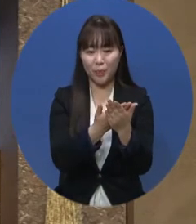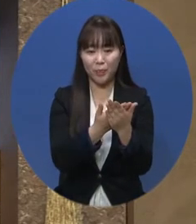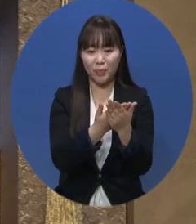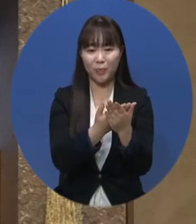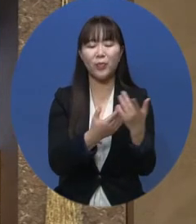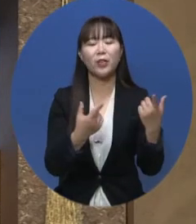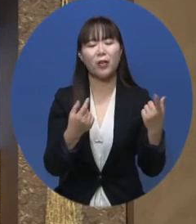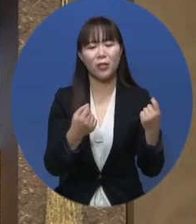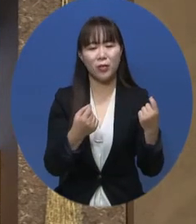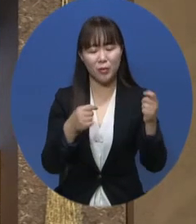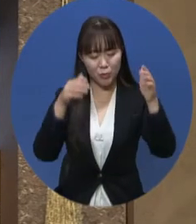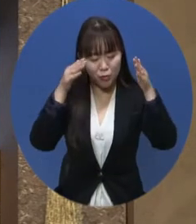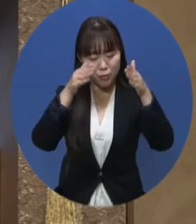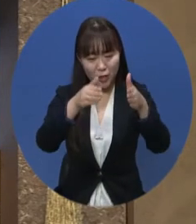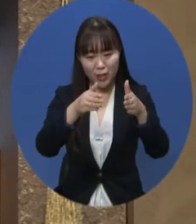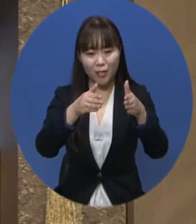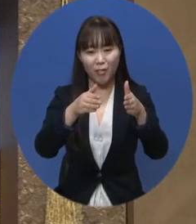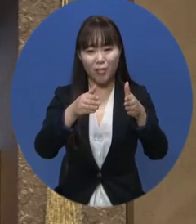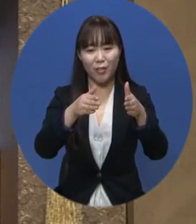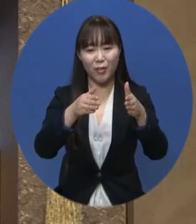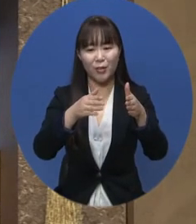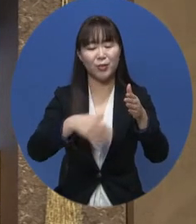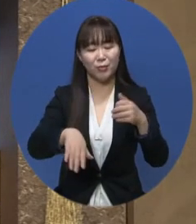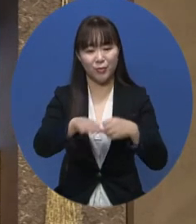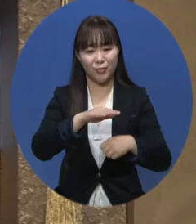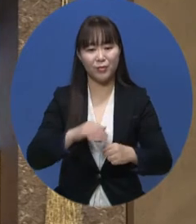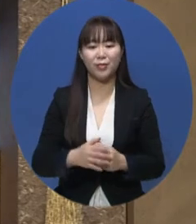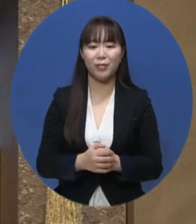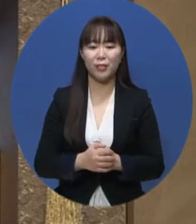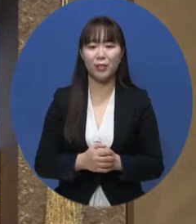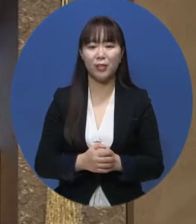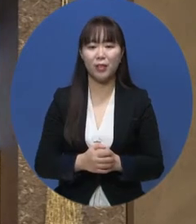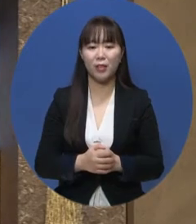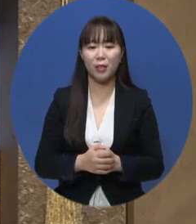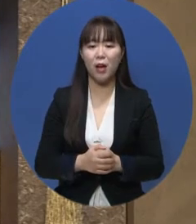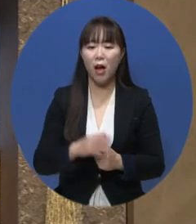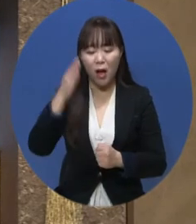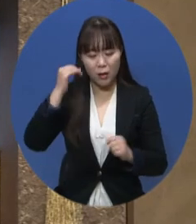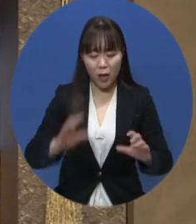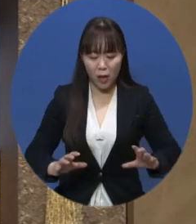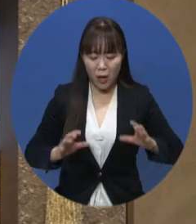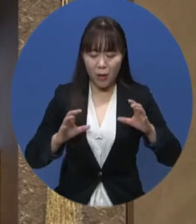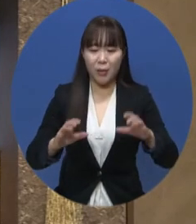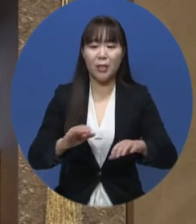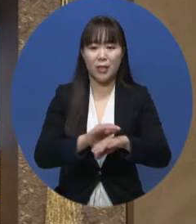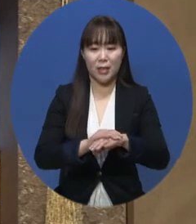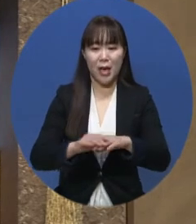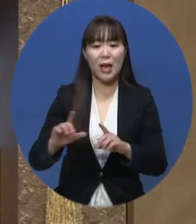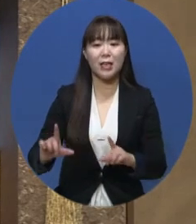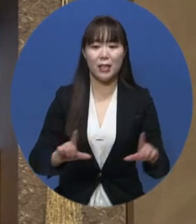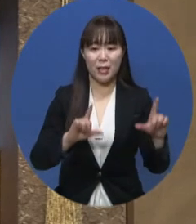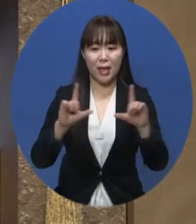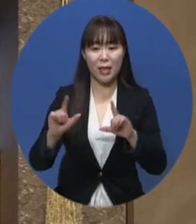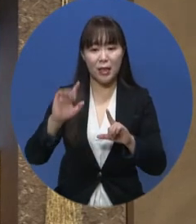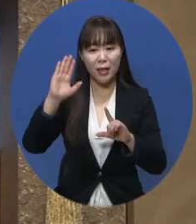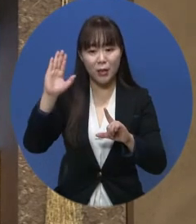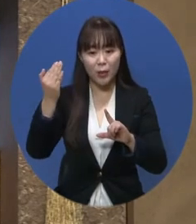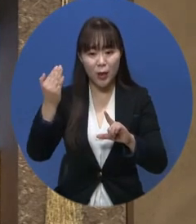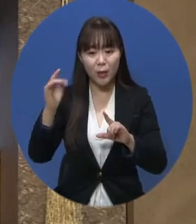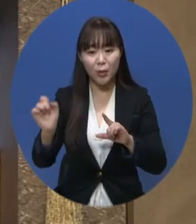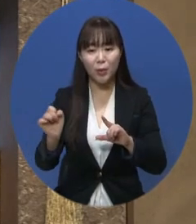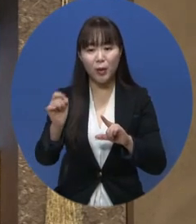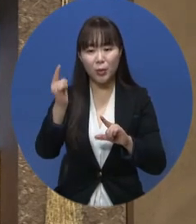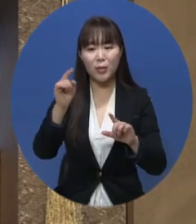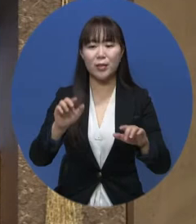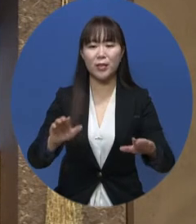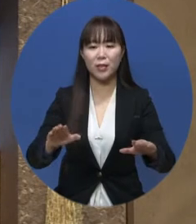그런 거에 포커스를 맞춰서 네. 또 정말 이렇게 대한민국이 잘 살게 된 그 배경에도 예.